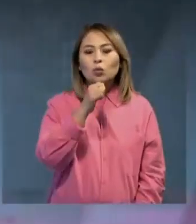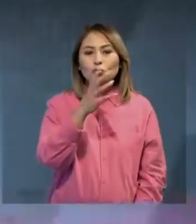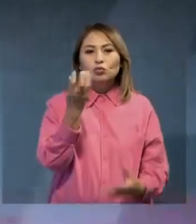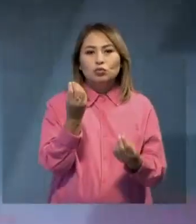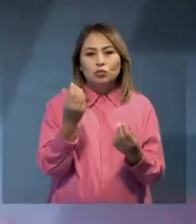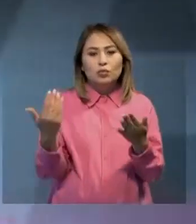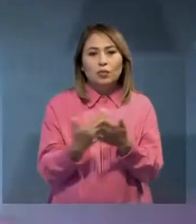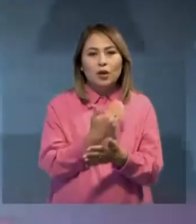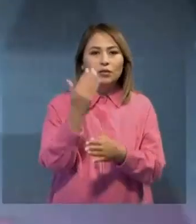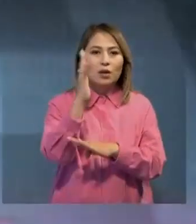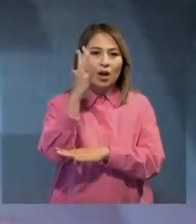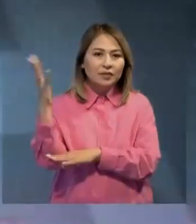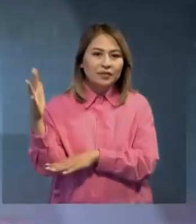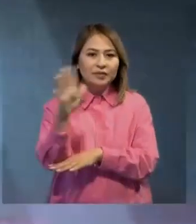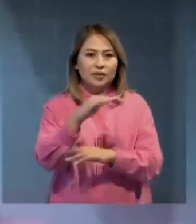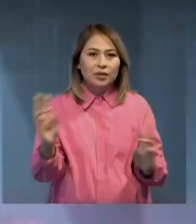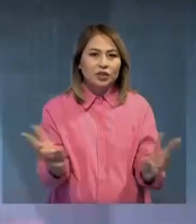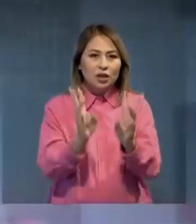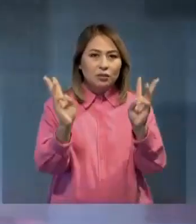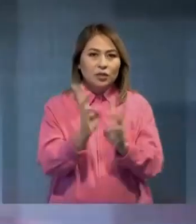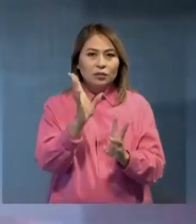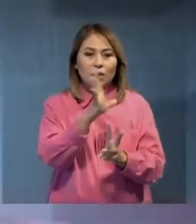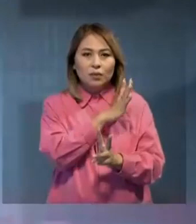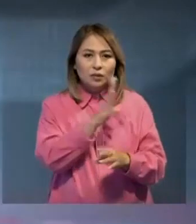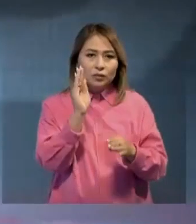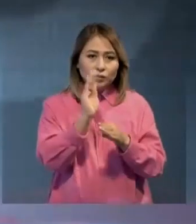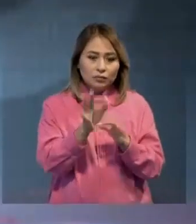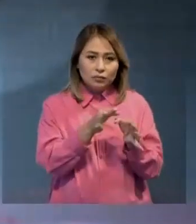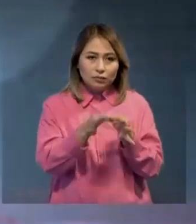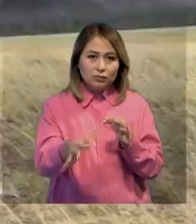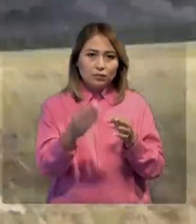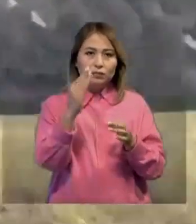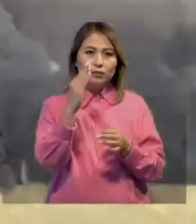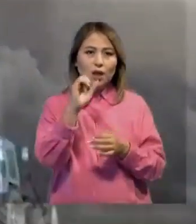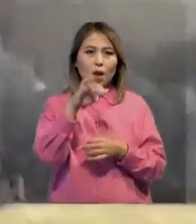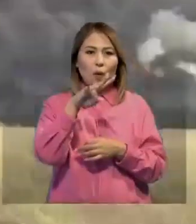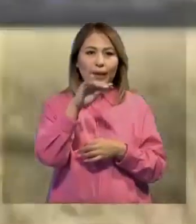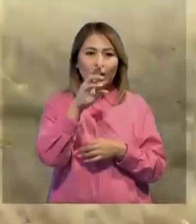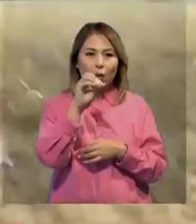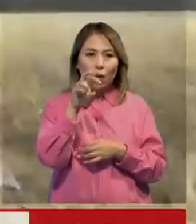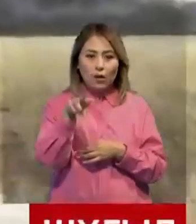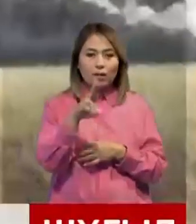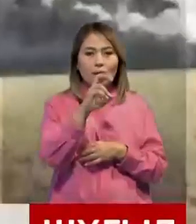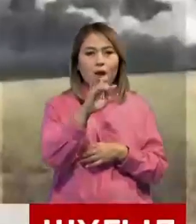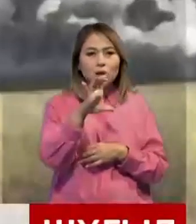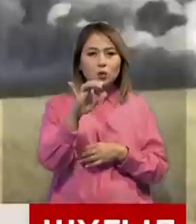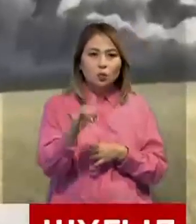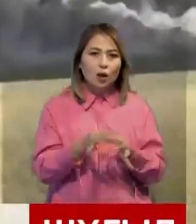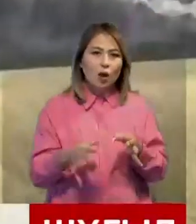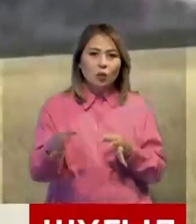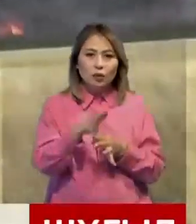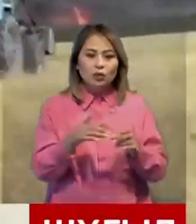Қостанайда бұдан бөлек орманда алқапта жанып жатырым. Жалын қос ауданның аумағын шарпыған. Әулегөл және Қарасу аудандарында